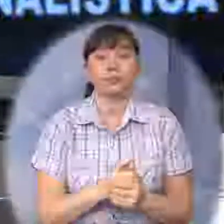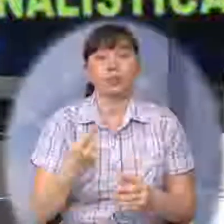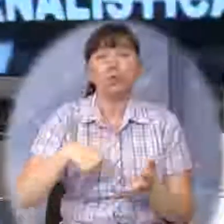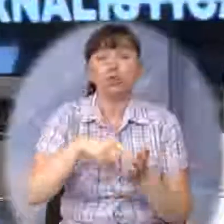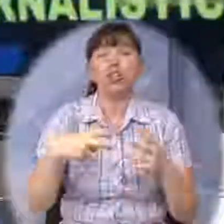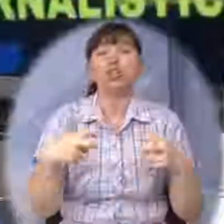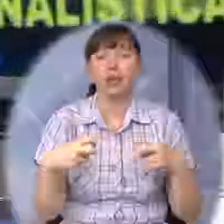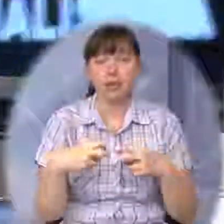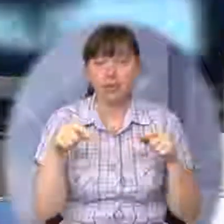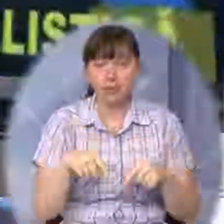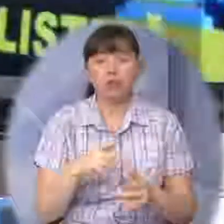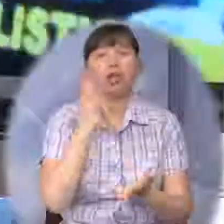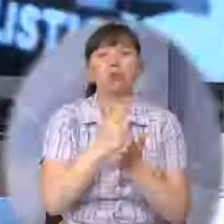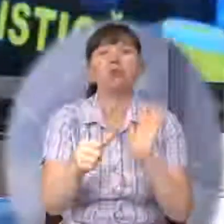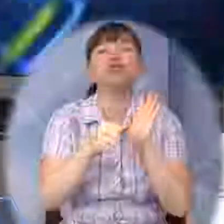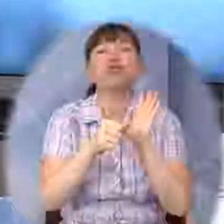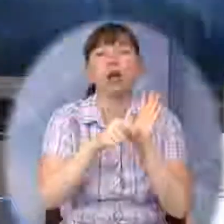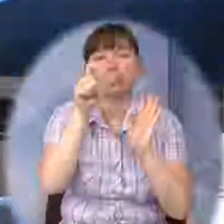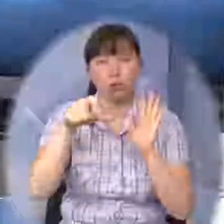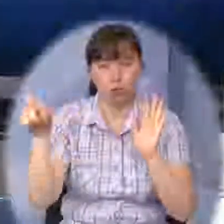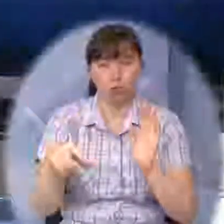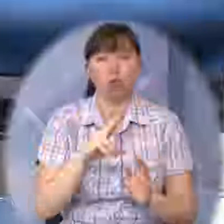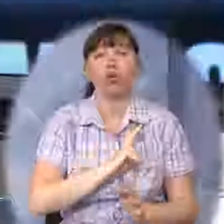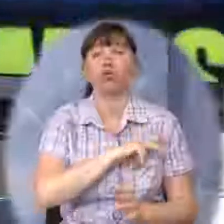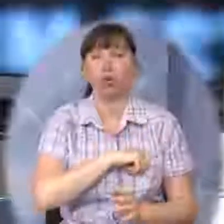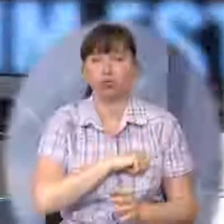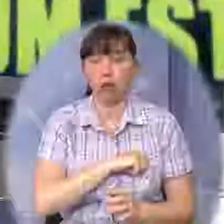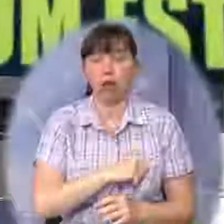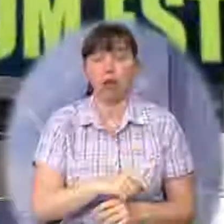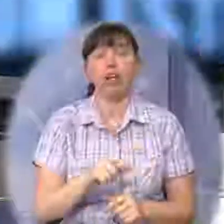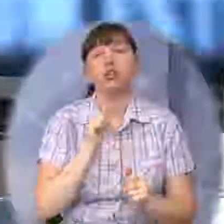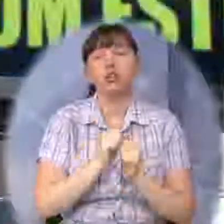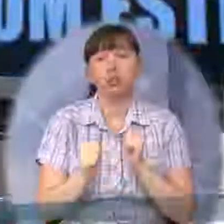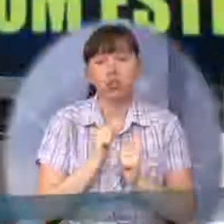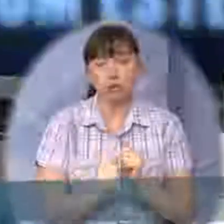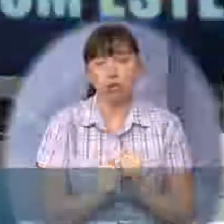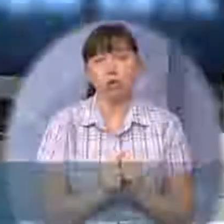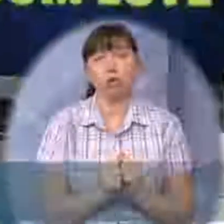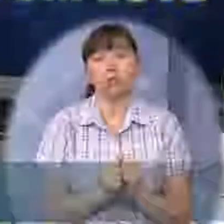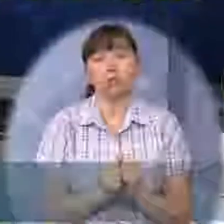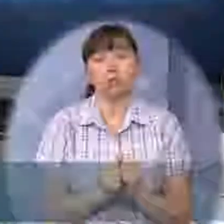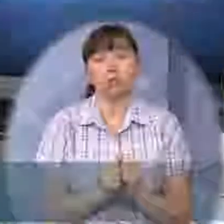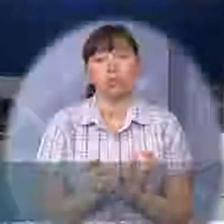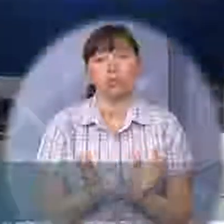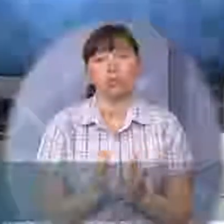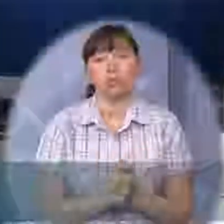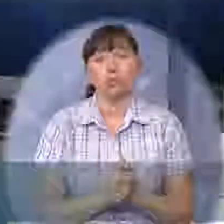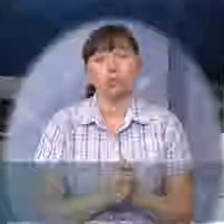În orașul Rezina sunt 6 lucrători sociali și deseori